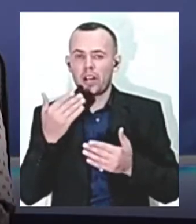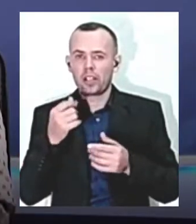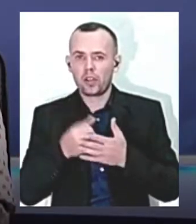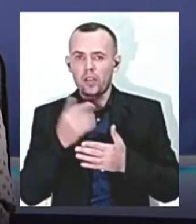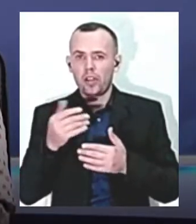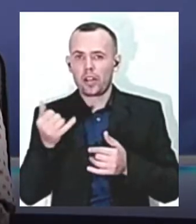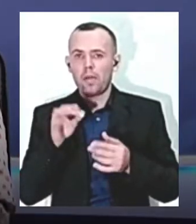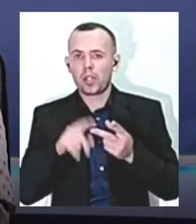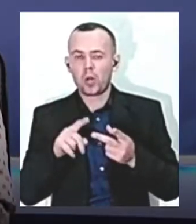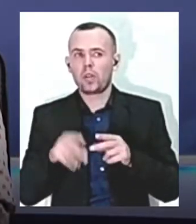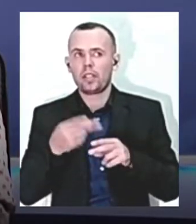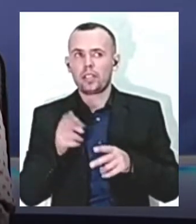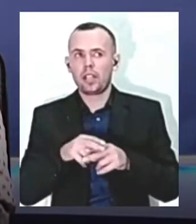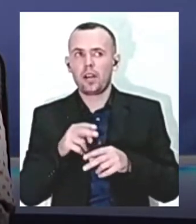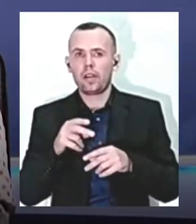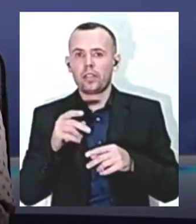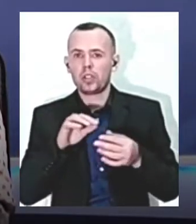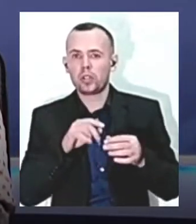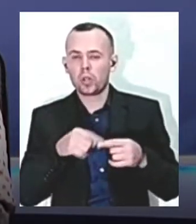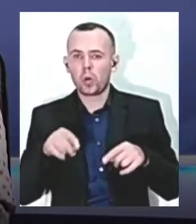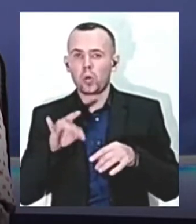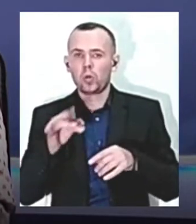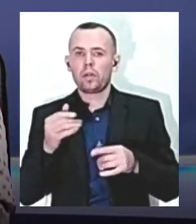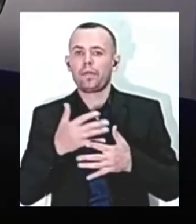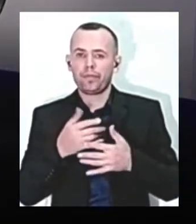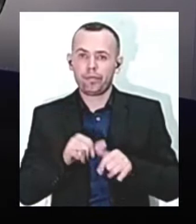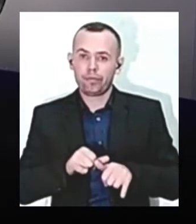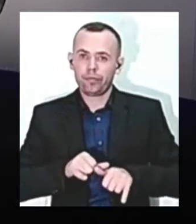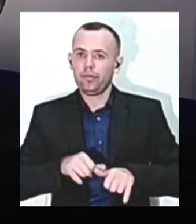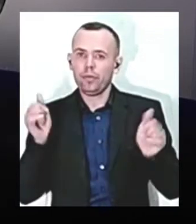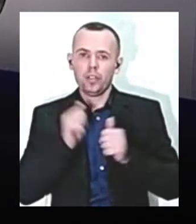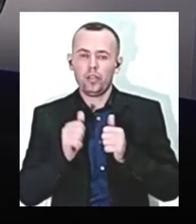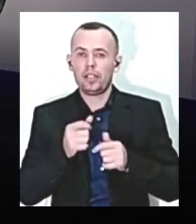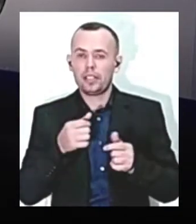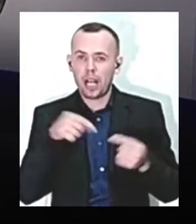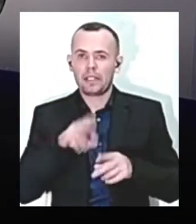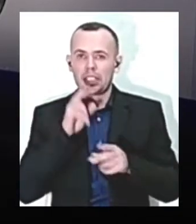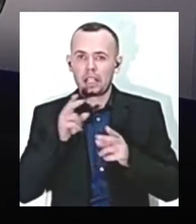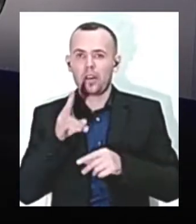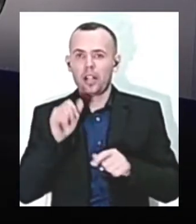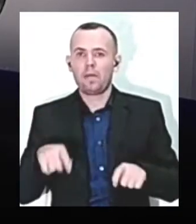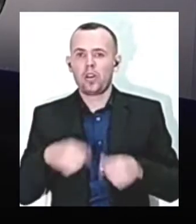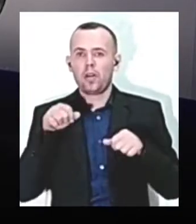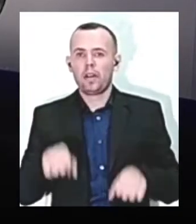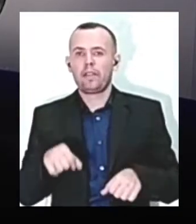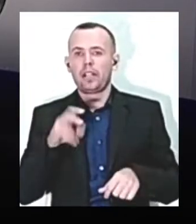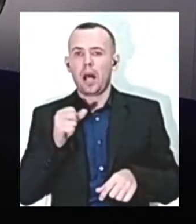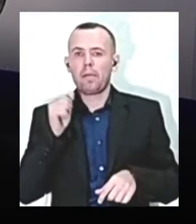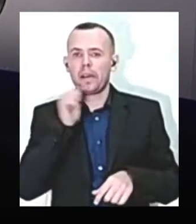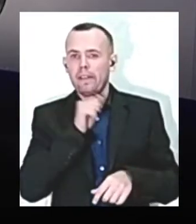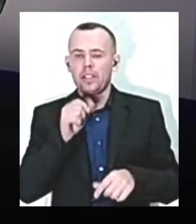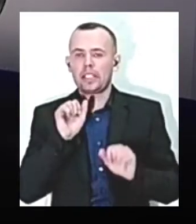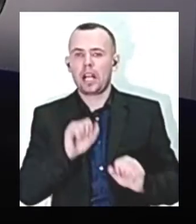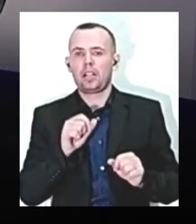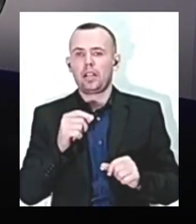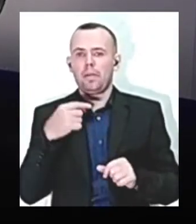питомій структурі звернень збільшилася частка саме скарг на порушення права на приватність і захист персональних даних.